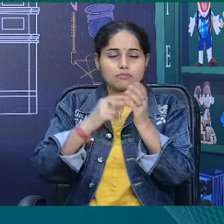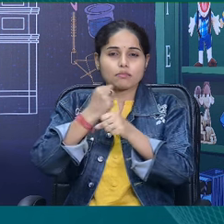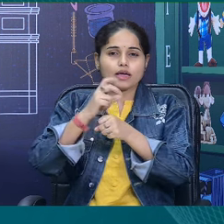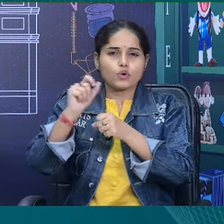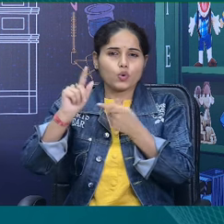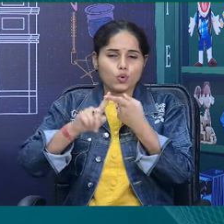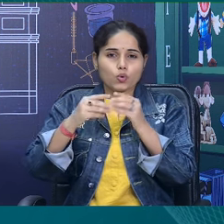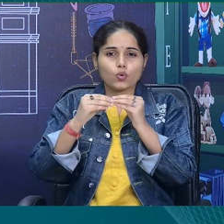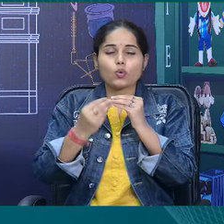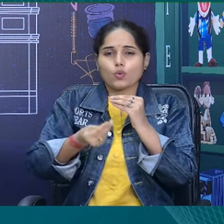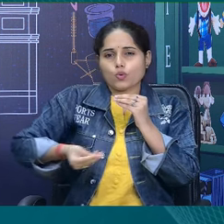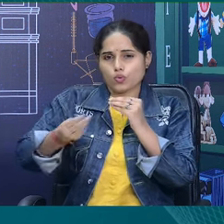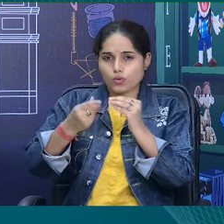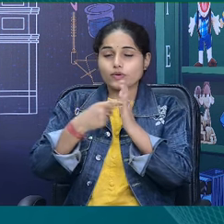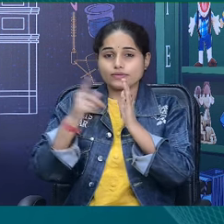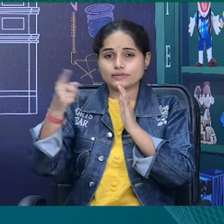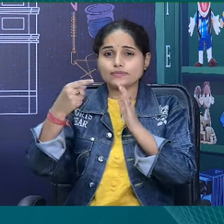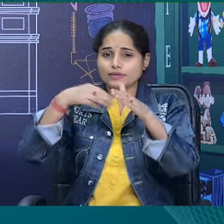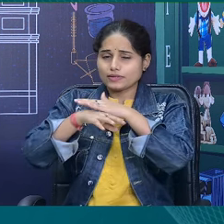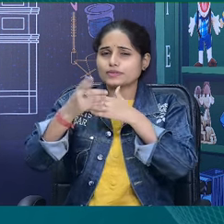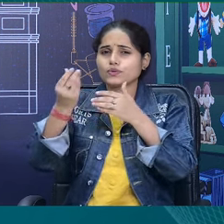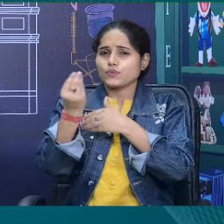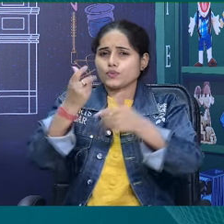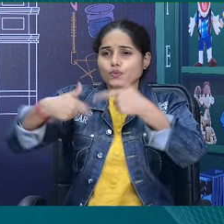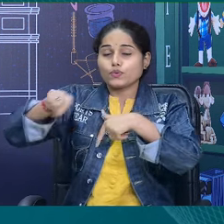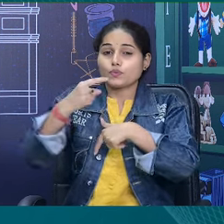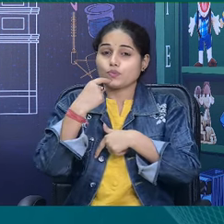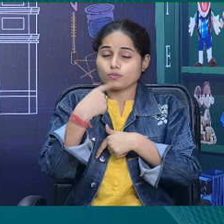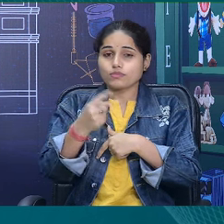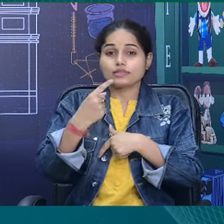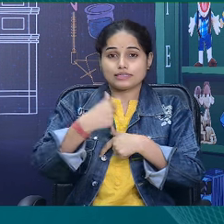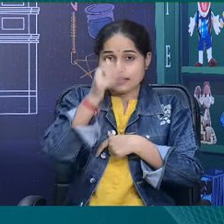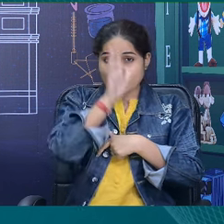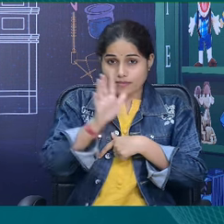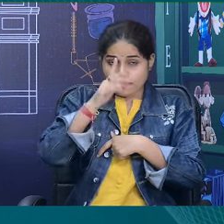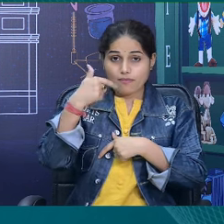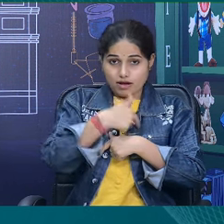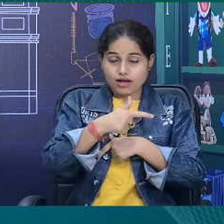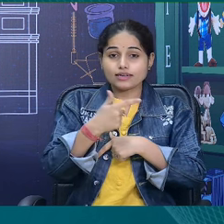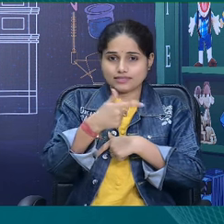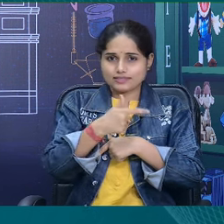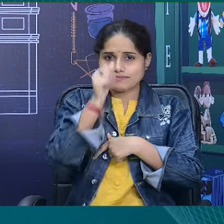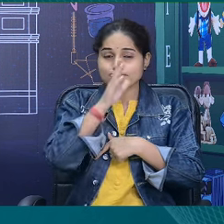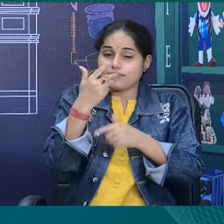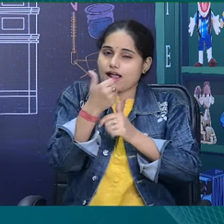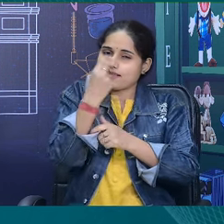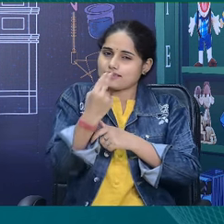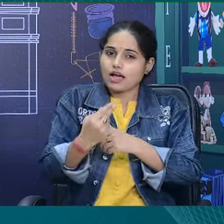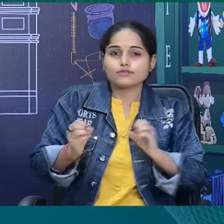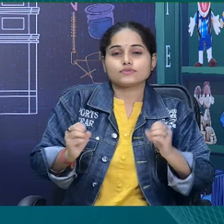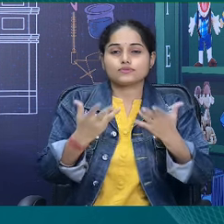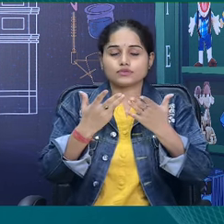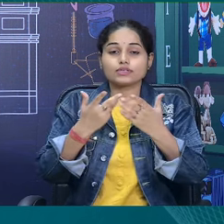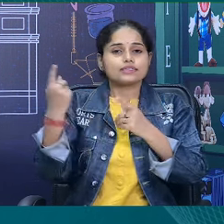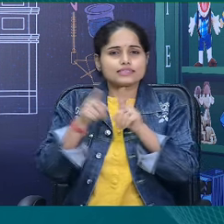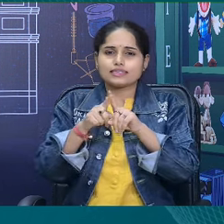चाहते थे कि हम अपनी इंडियन आर्ट फॉर्म को आगे लाएं जिसमें से कि अविंद्र नाथ टैगोर ईबी हवेल इन्होंने 1919